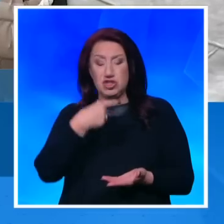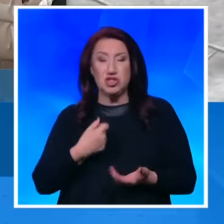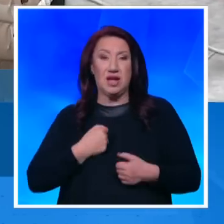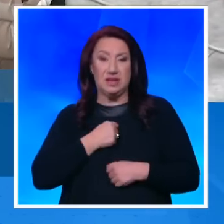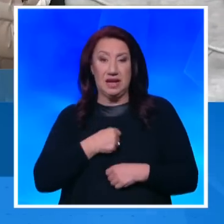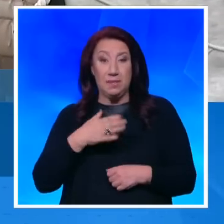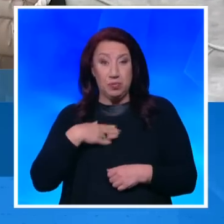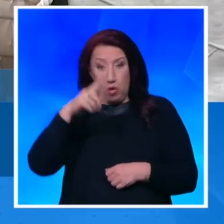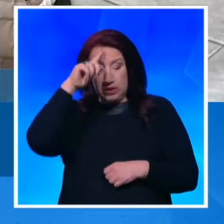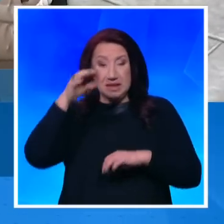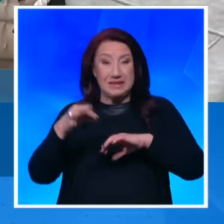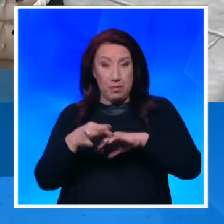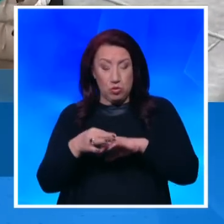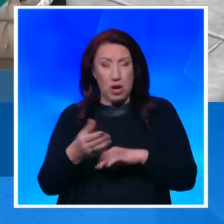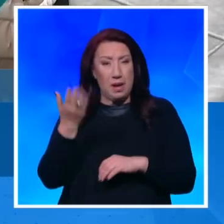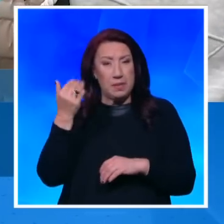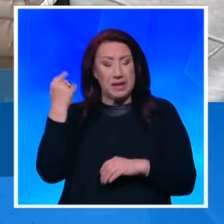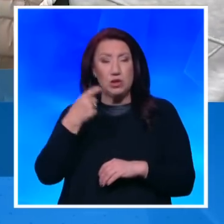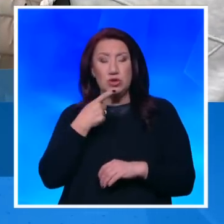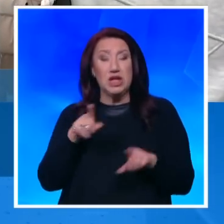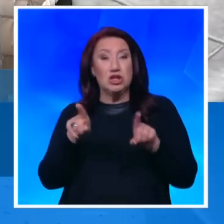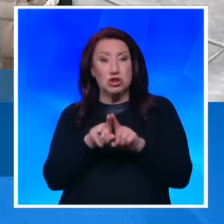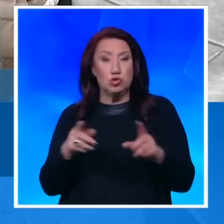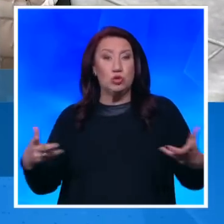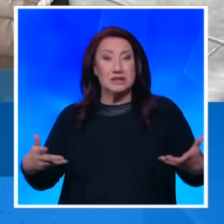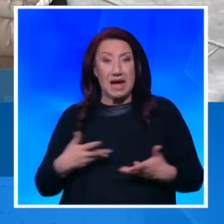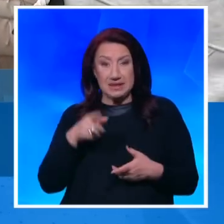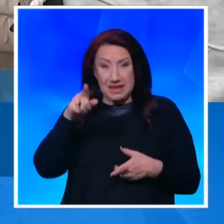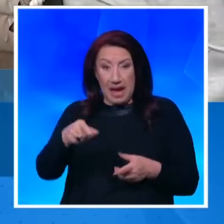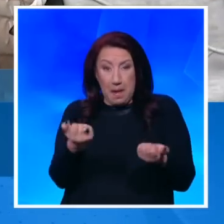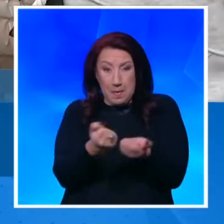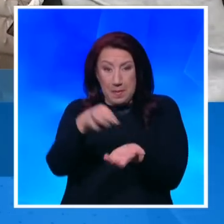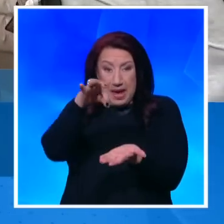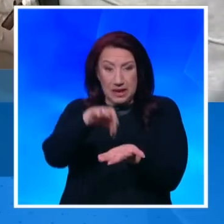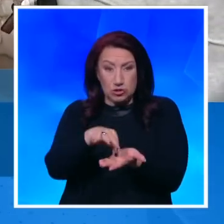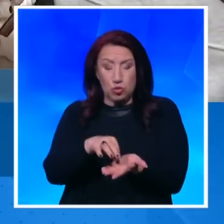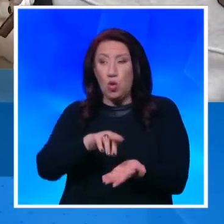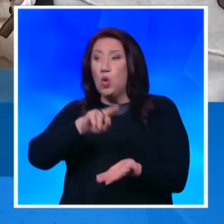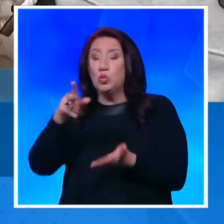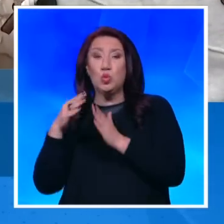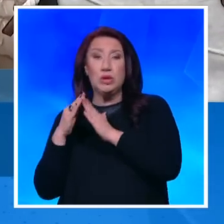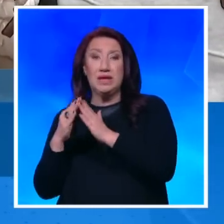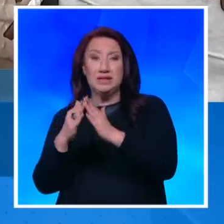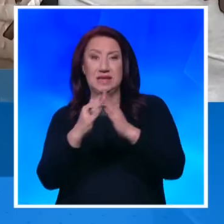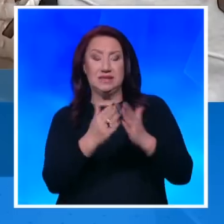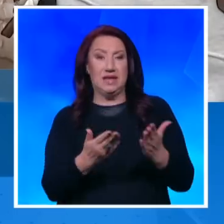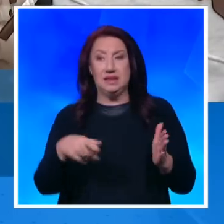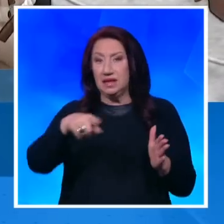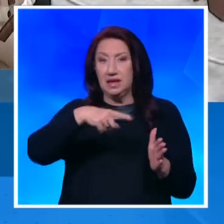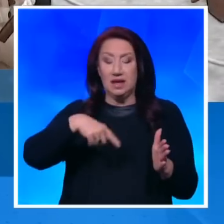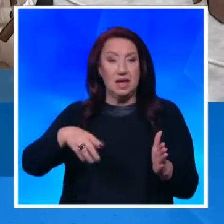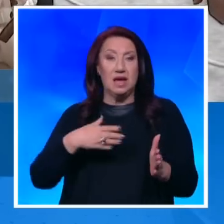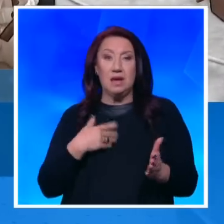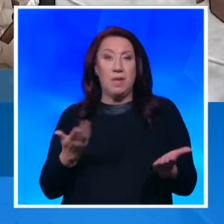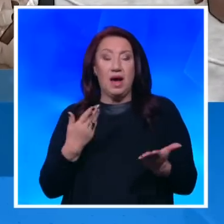беше блъсната на този булевард. Имаме съседи, които са блъскани. Всеки един от нас и всеки съсед почти в квартала има. И